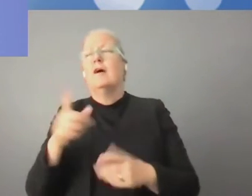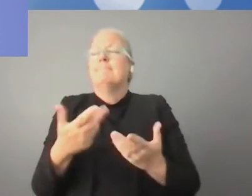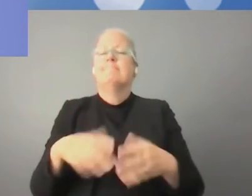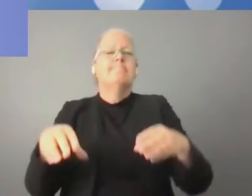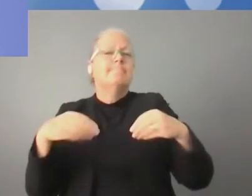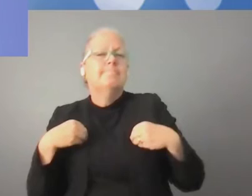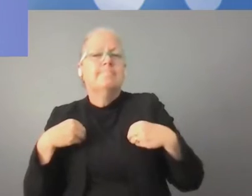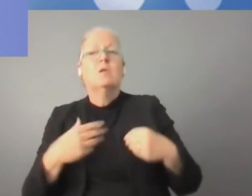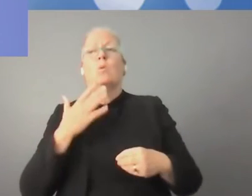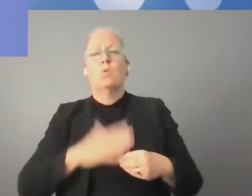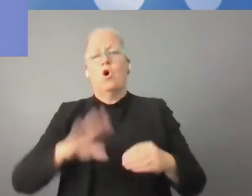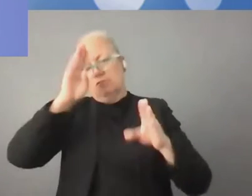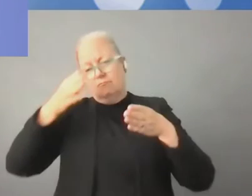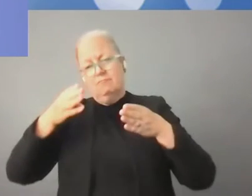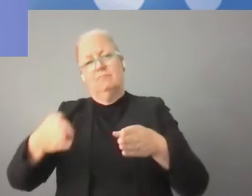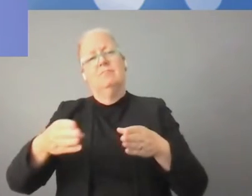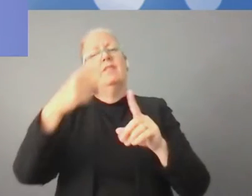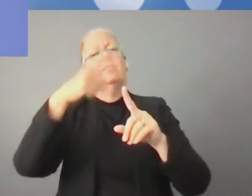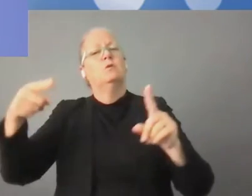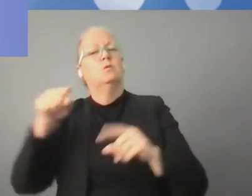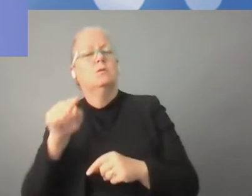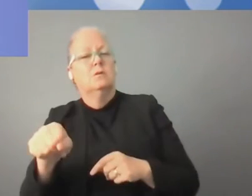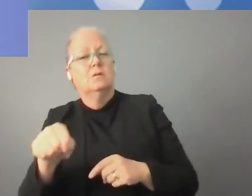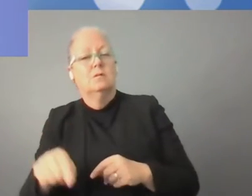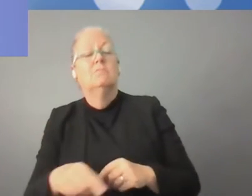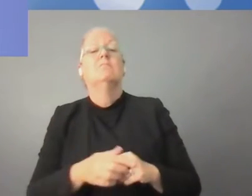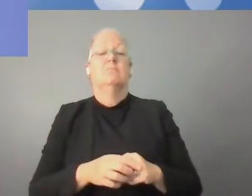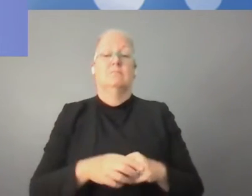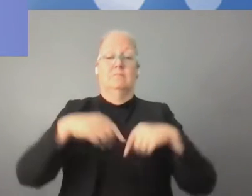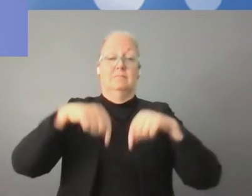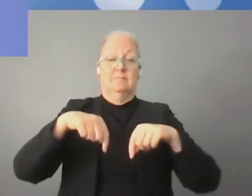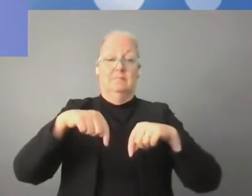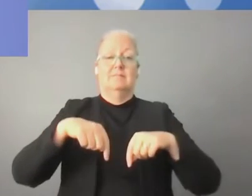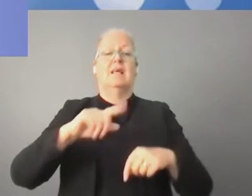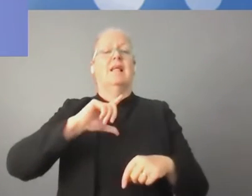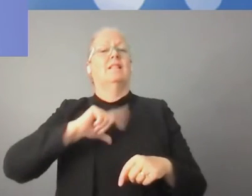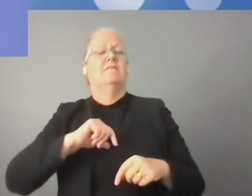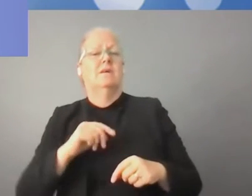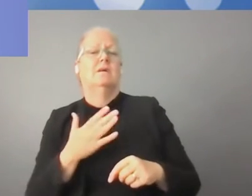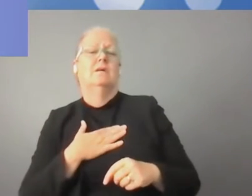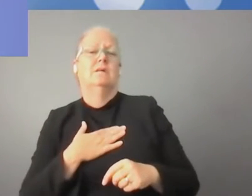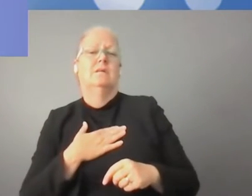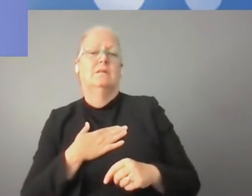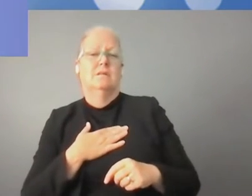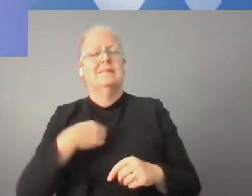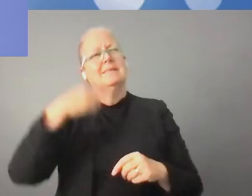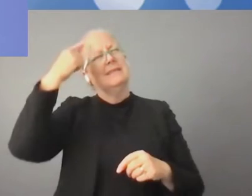ценностях. Прежде всего, имеется в виду доверие к цифровому миру. Без этого никакие навыки не окажутся достаточными.